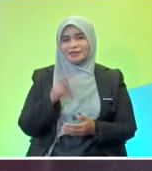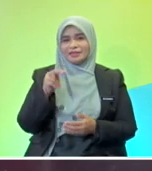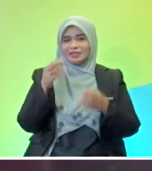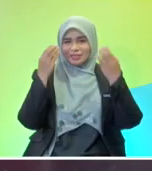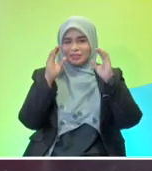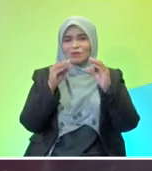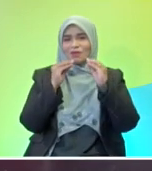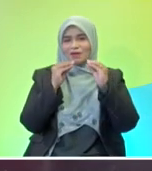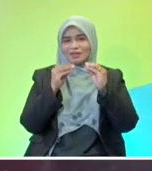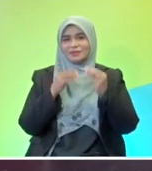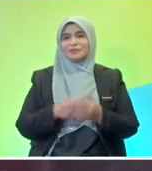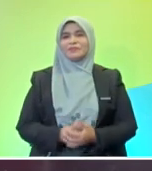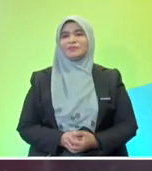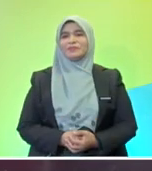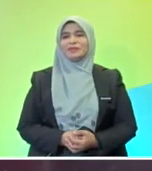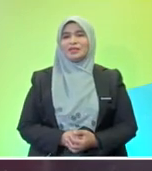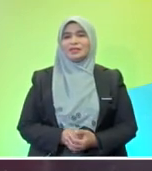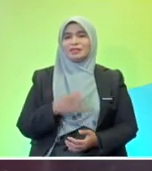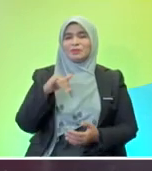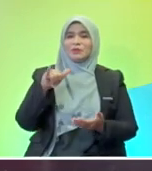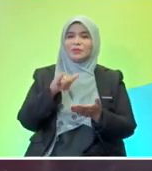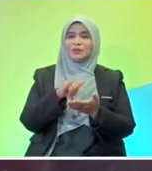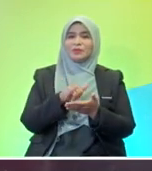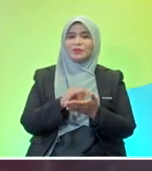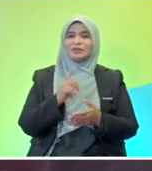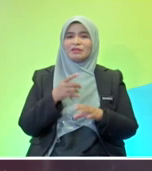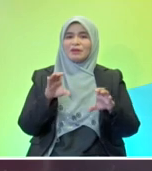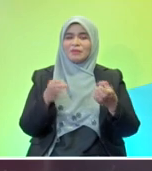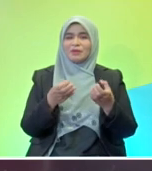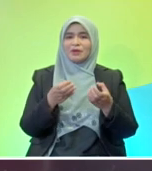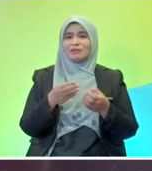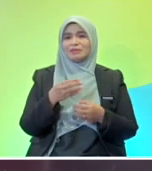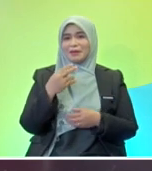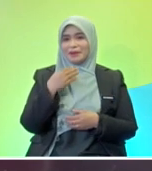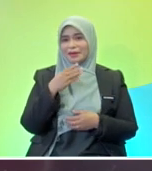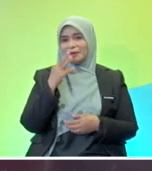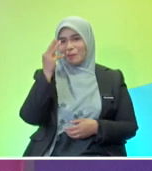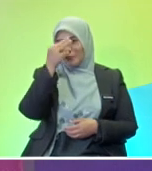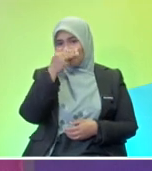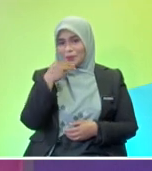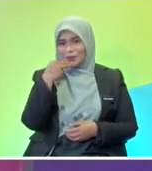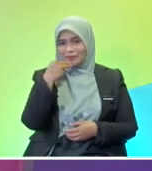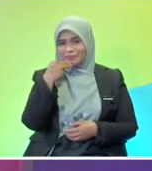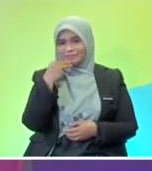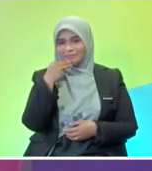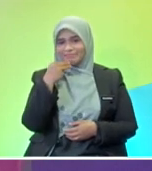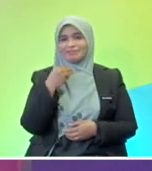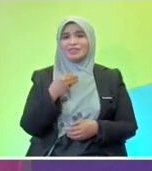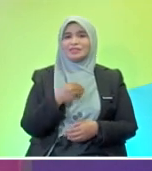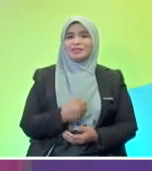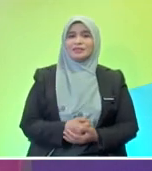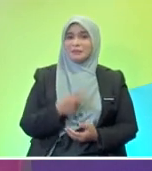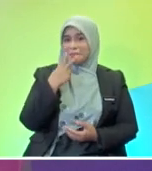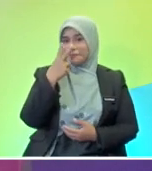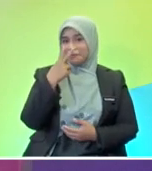cikgu ajar Fika ya. Buat boneka jari. Nak cikgu, nak. Sebelum tu, kita buat dulu ekspresi wajah boneka. Okey. Nampak tak?